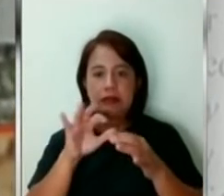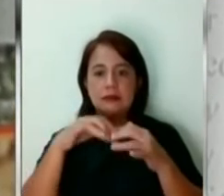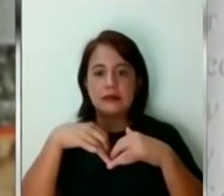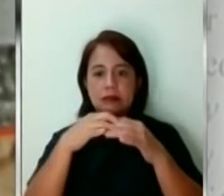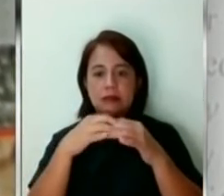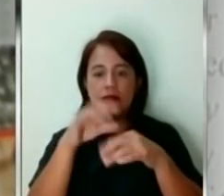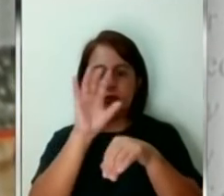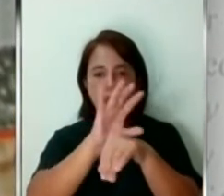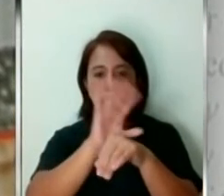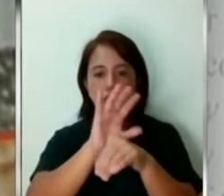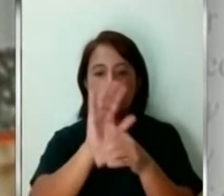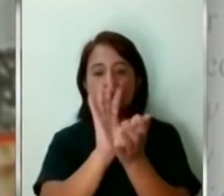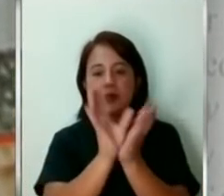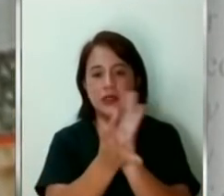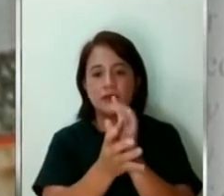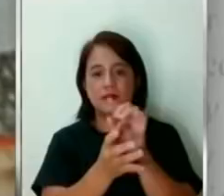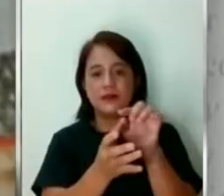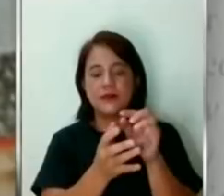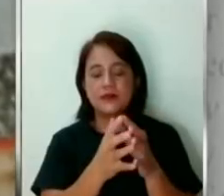noong 1712.